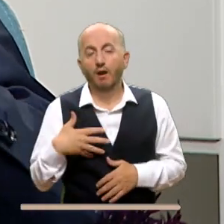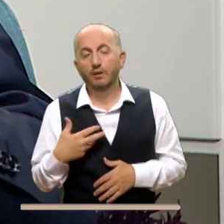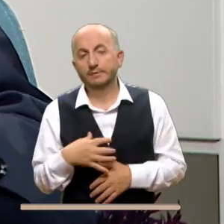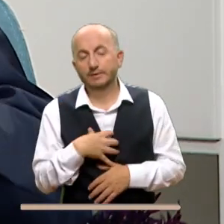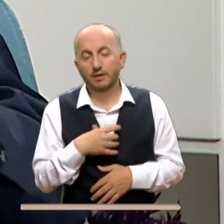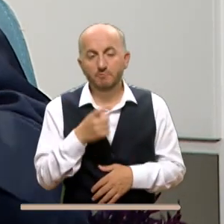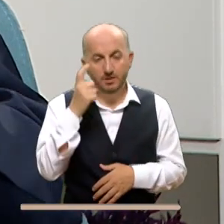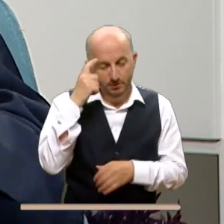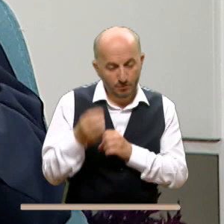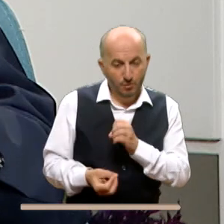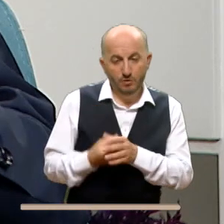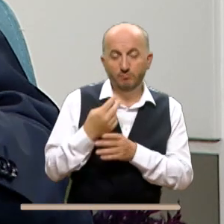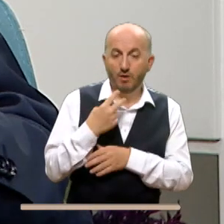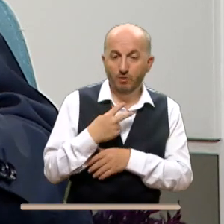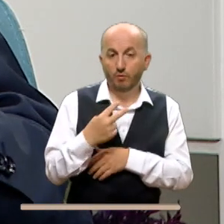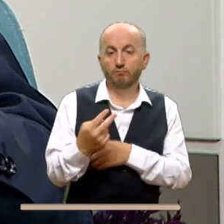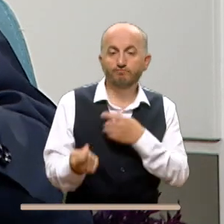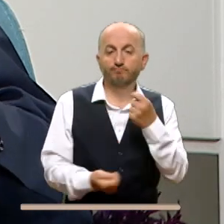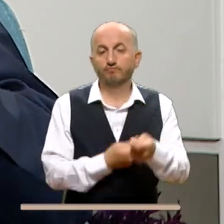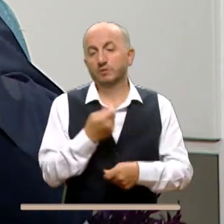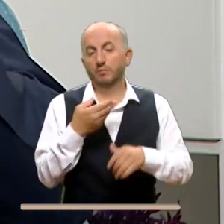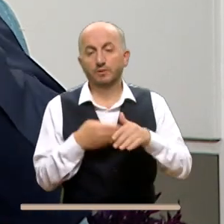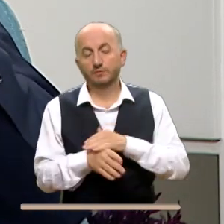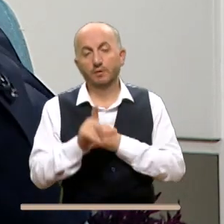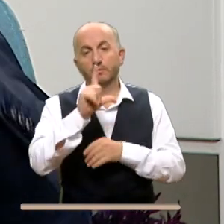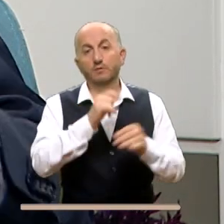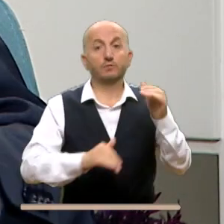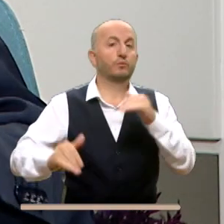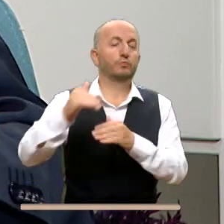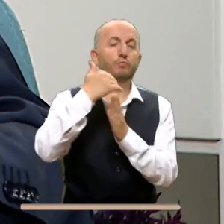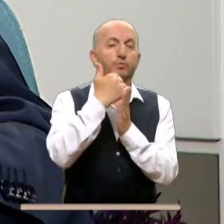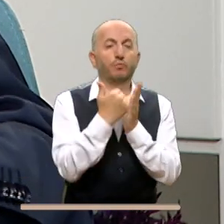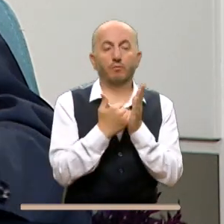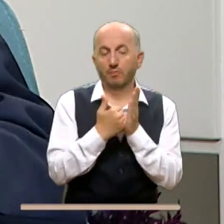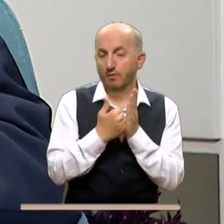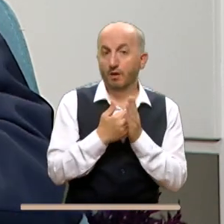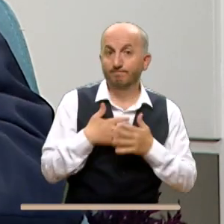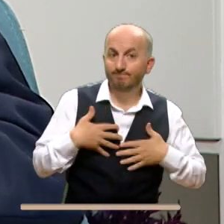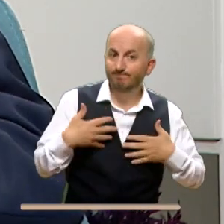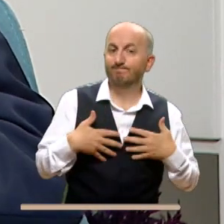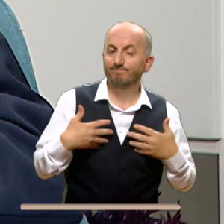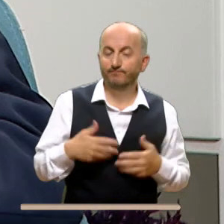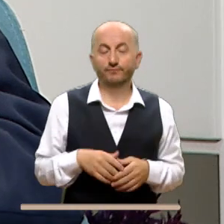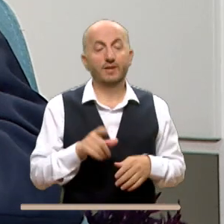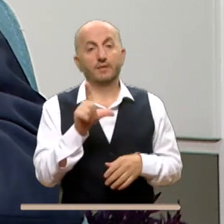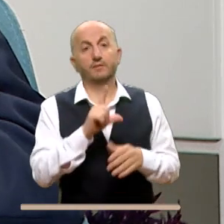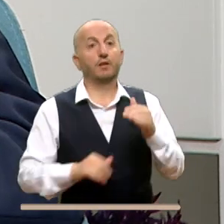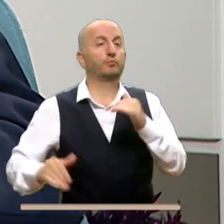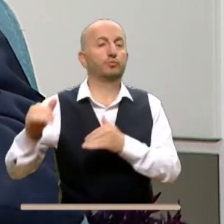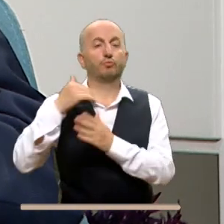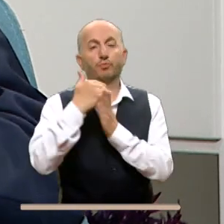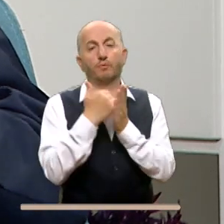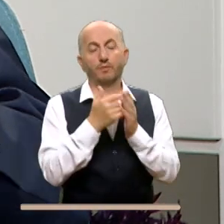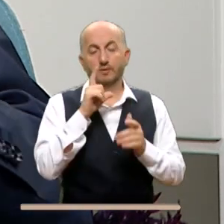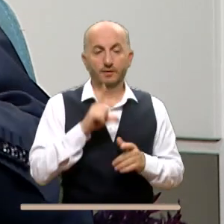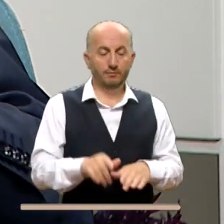bilgi üretmeye yönelik çabalamalara girecek, lisansüstü programlara efendim heves edecek, lisansüstü programlar için gerekli